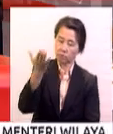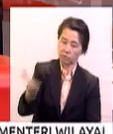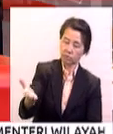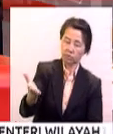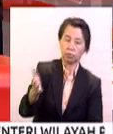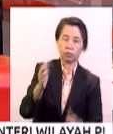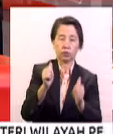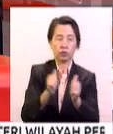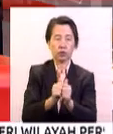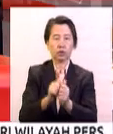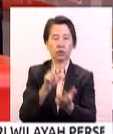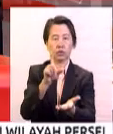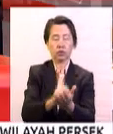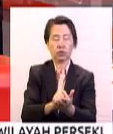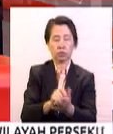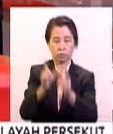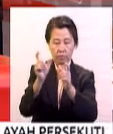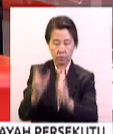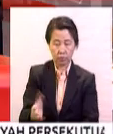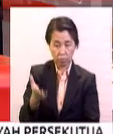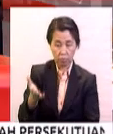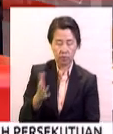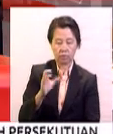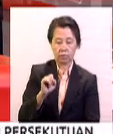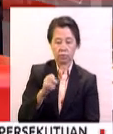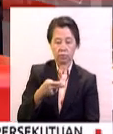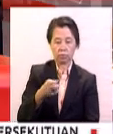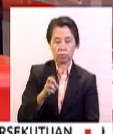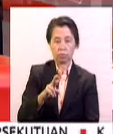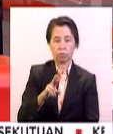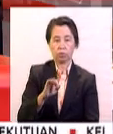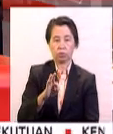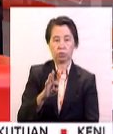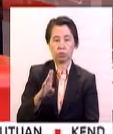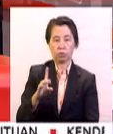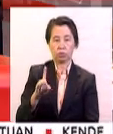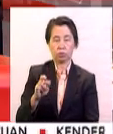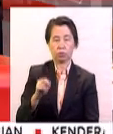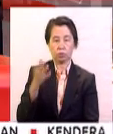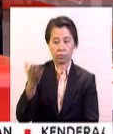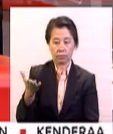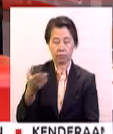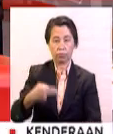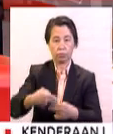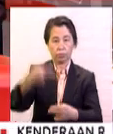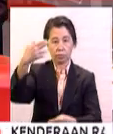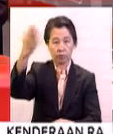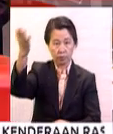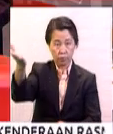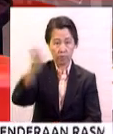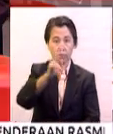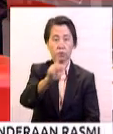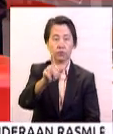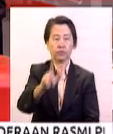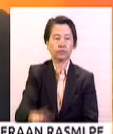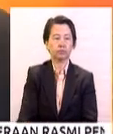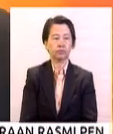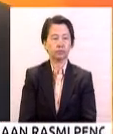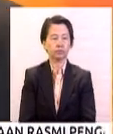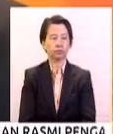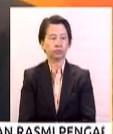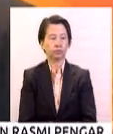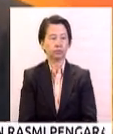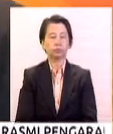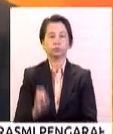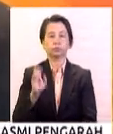berlangsung bersama dengan wartawan di lokasi Sharifuddin Al-Sad di Hotel Shangri-La, Kuala Lumpur. Sharif, teruskan.